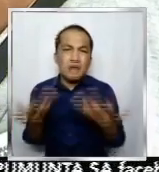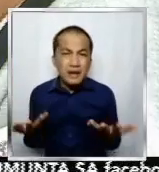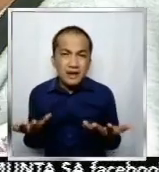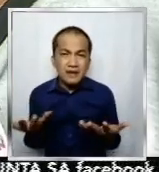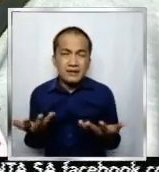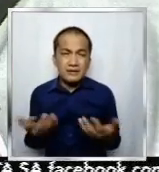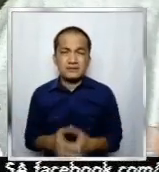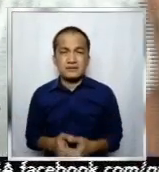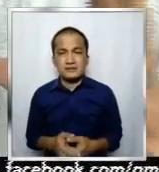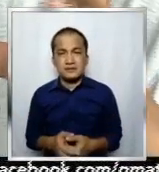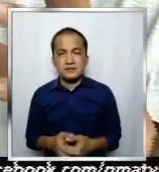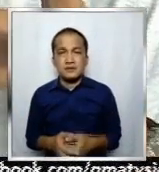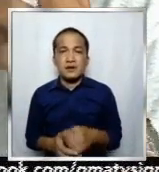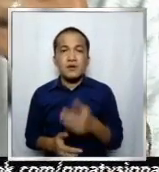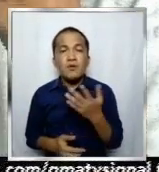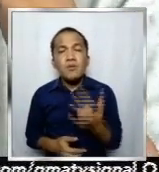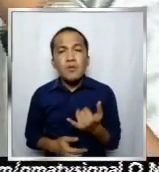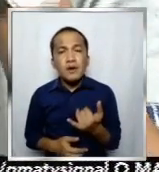Kasi